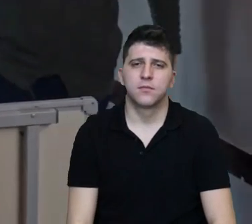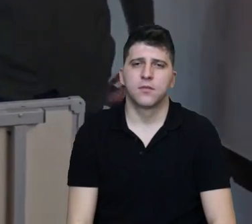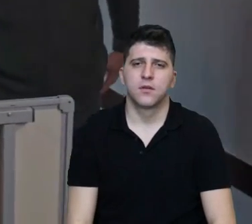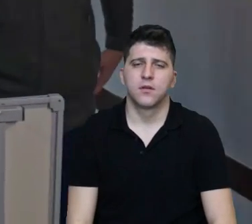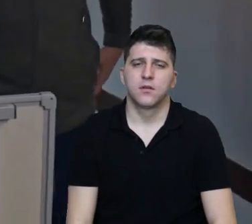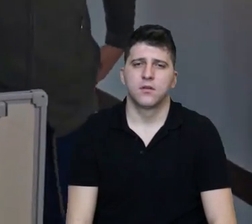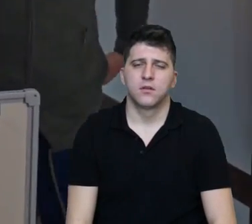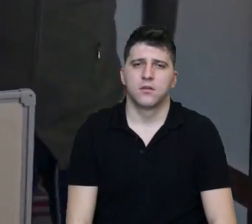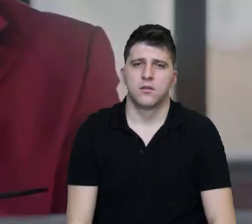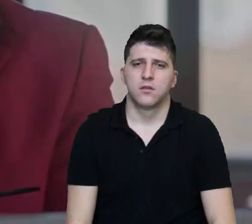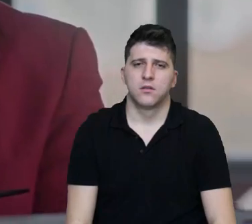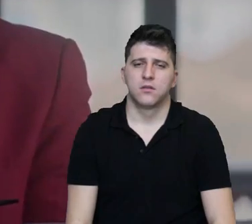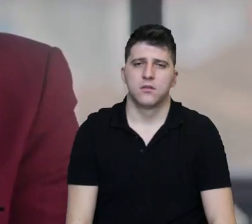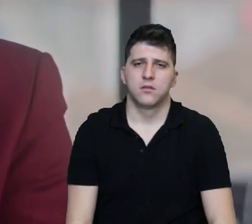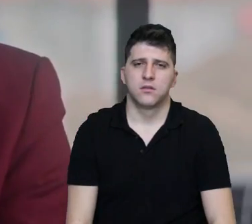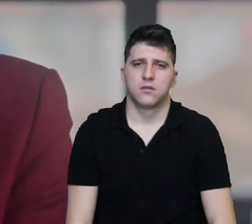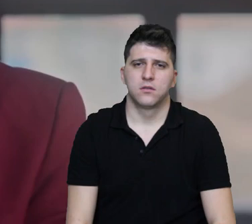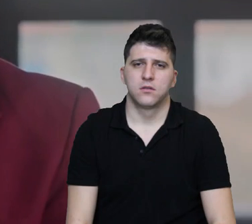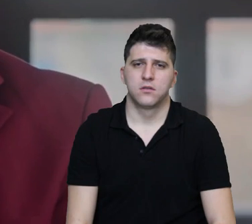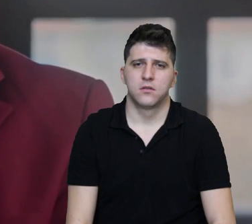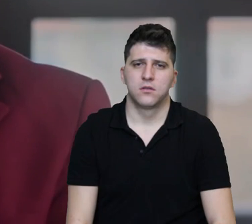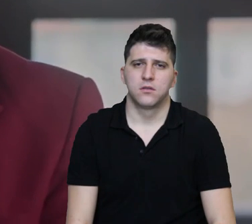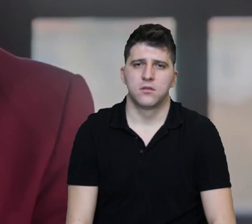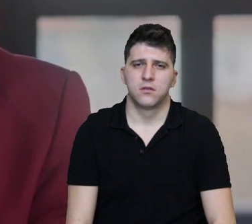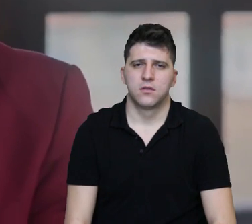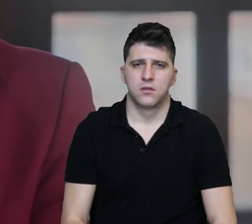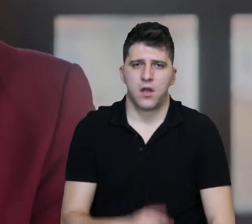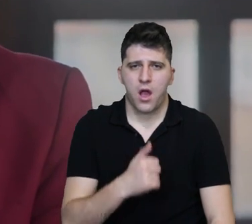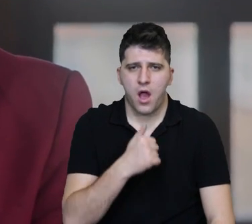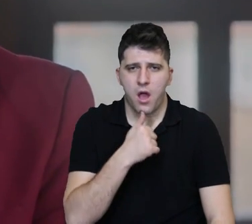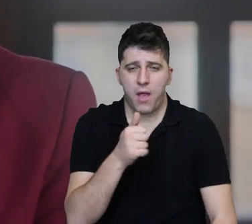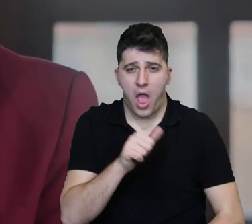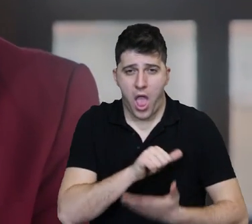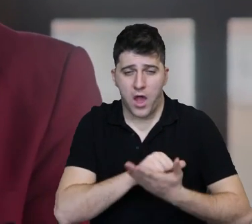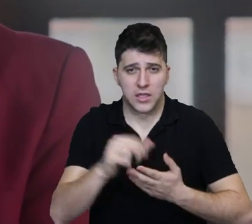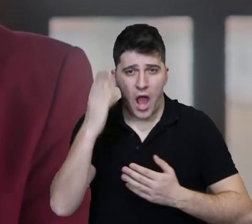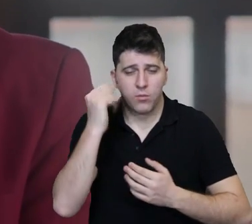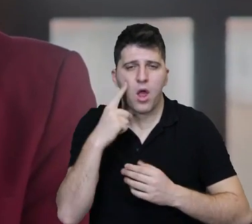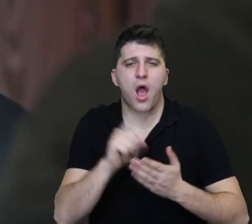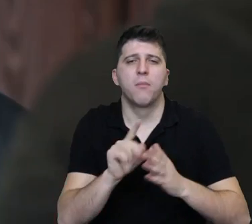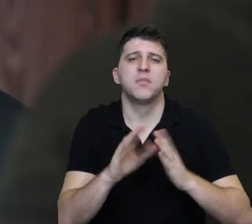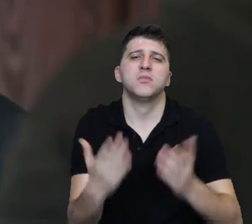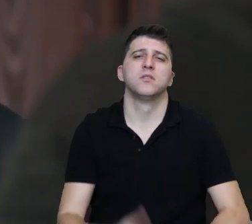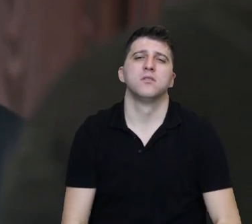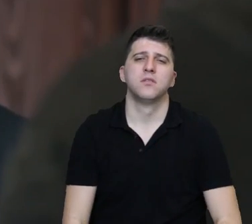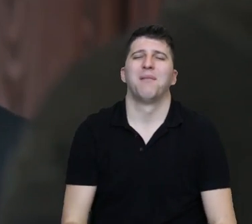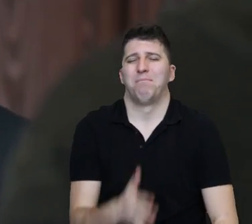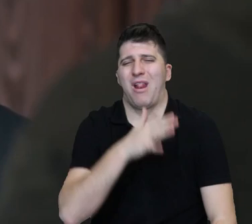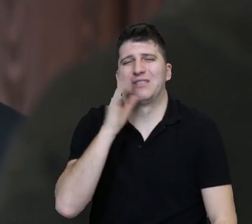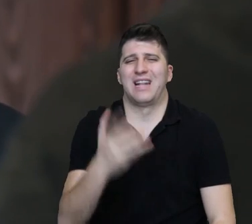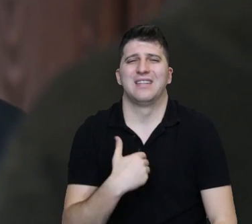kalemi Oral'dan aldı. Avucunda deniyor. Abi her şeyi bu kadar anlam yükleme ya. Kalem bitmiş. Biliyoruz